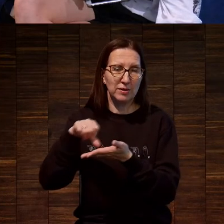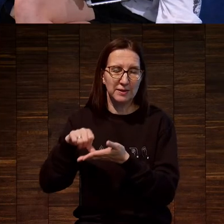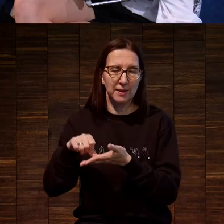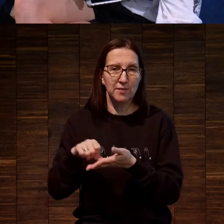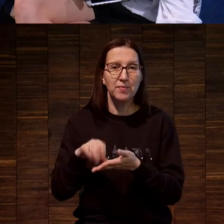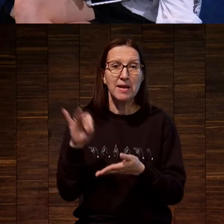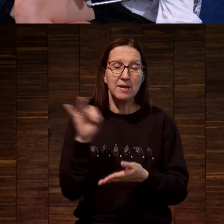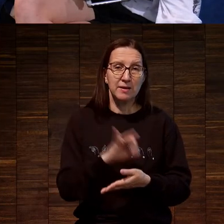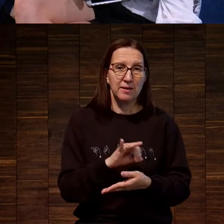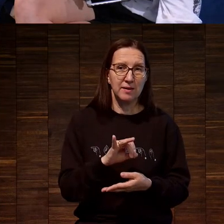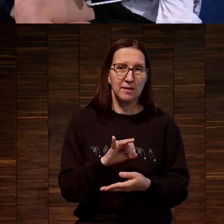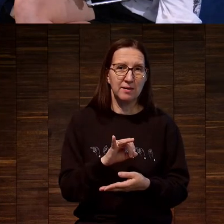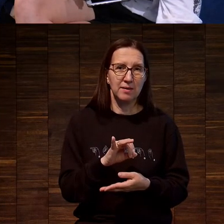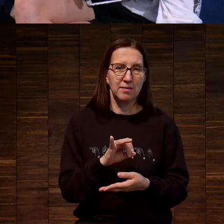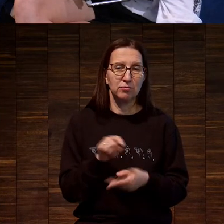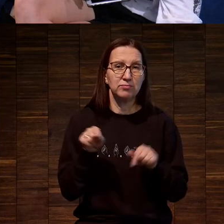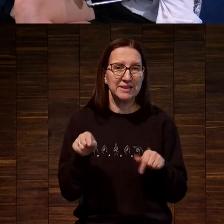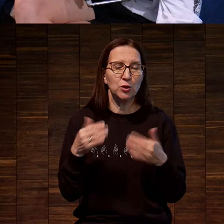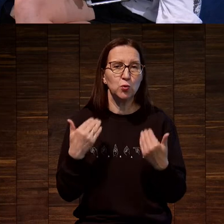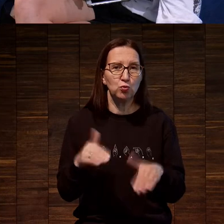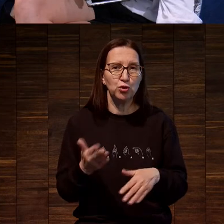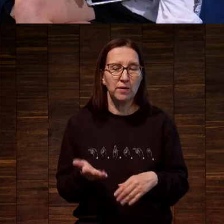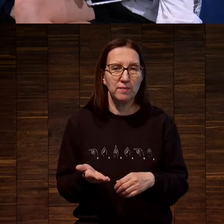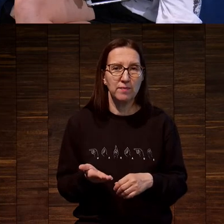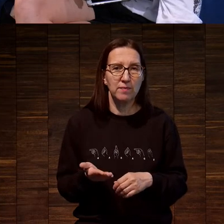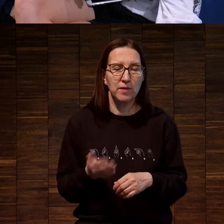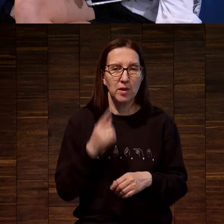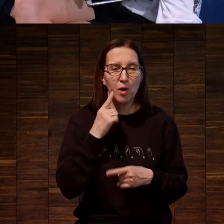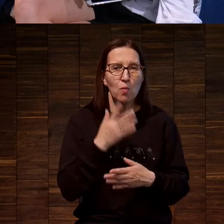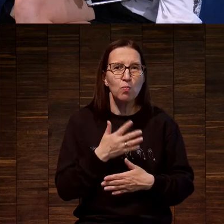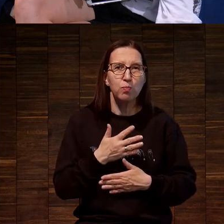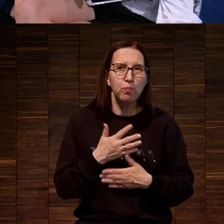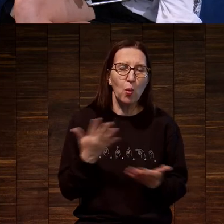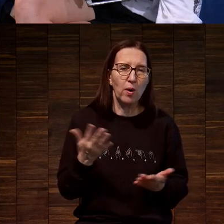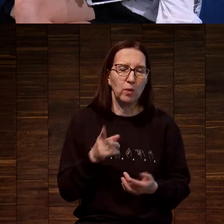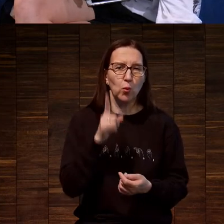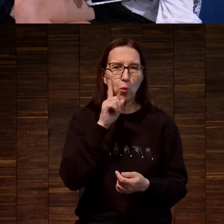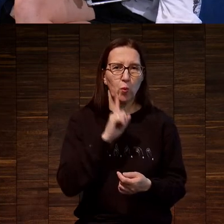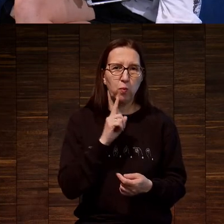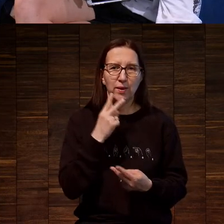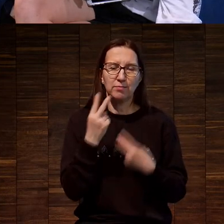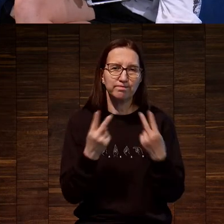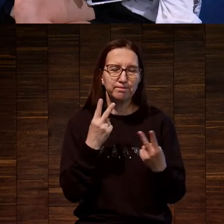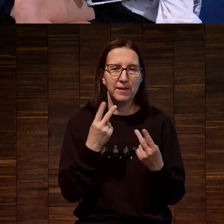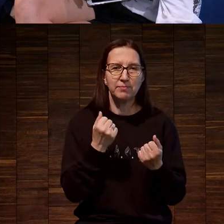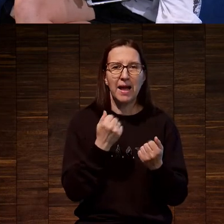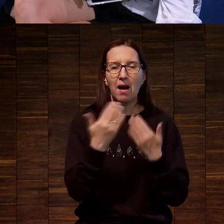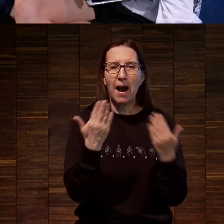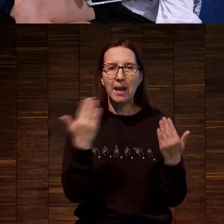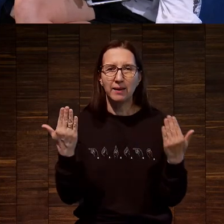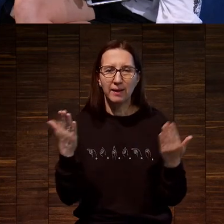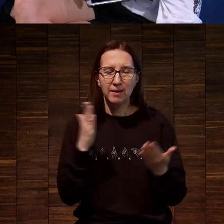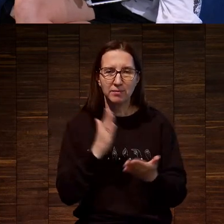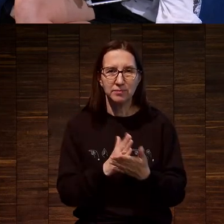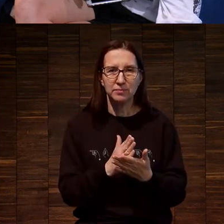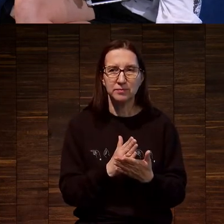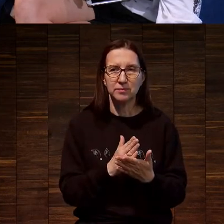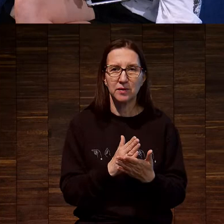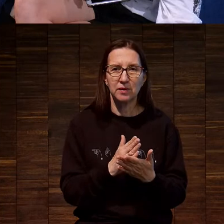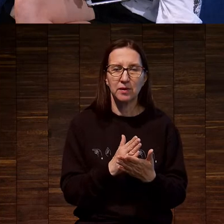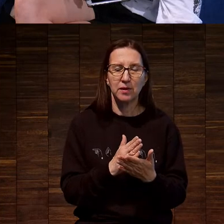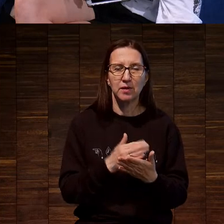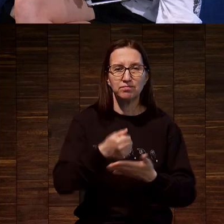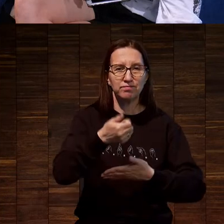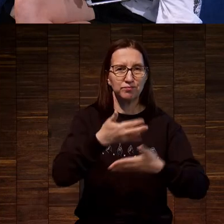Вот, соответственно, здесь уже как бы более удобная какая-то галерея, как сказать,